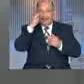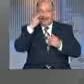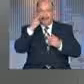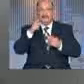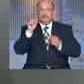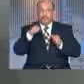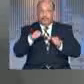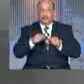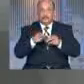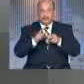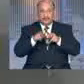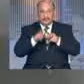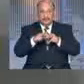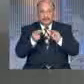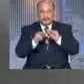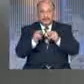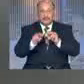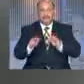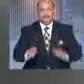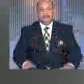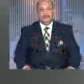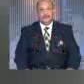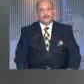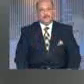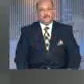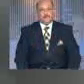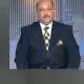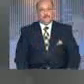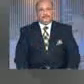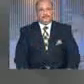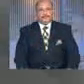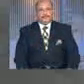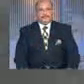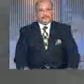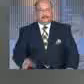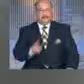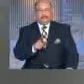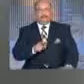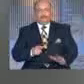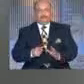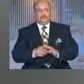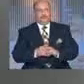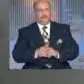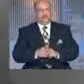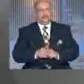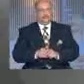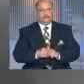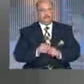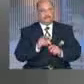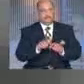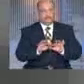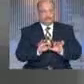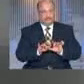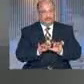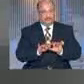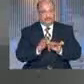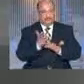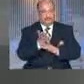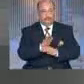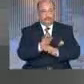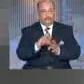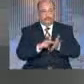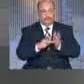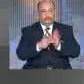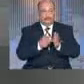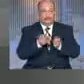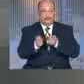أنحاء العالم لاستعراض التوافقات العلمية الحديثة والآلية حول أمراض العين المتعددة. عملنا ورشات جراحية